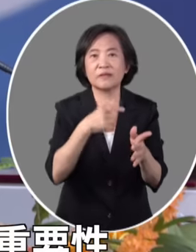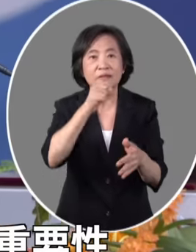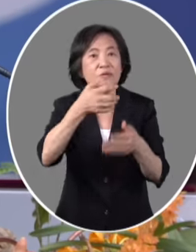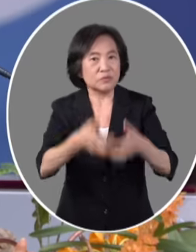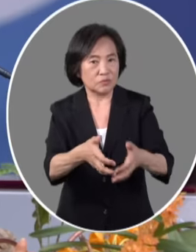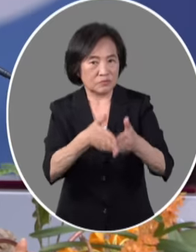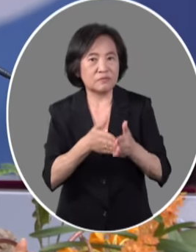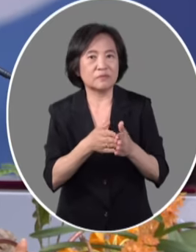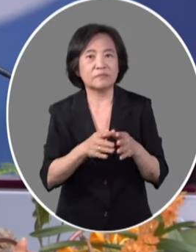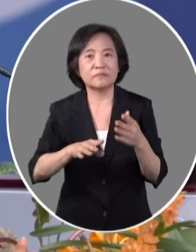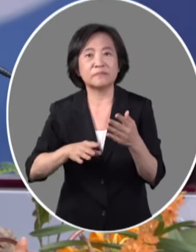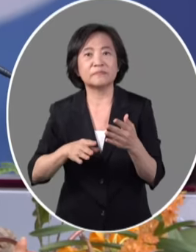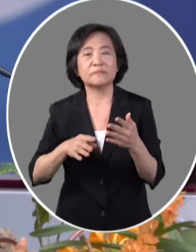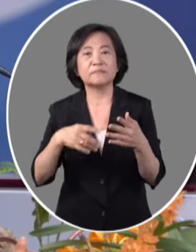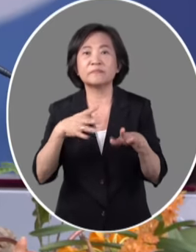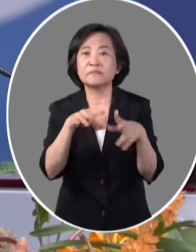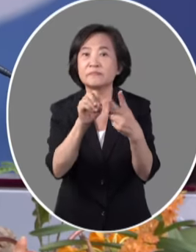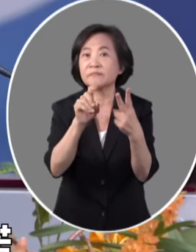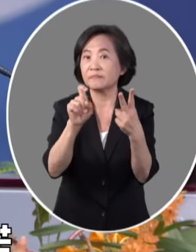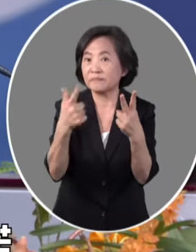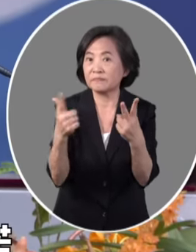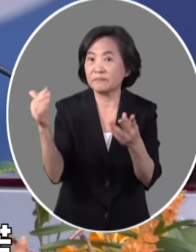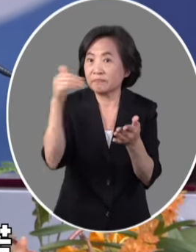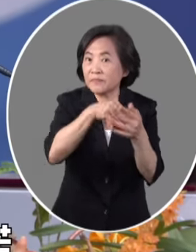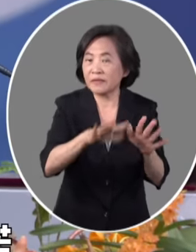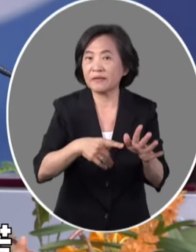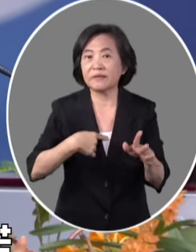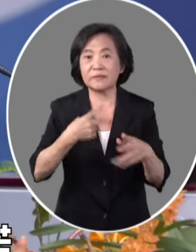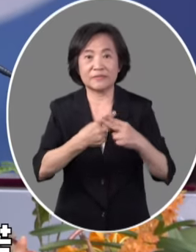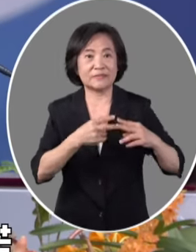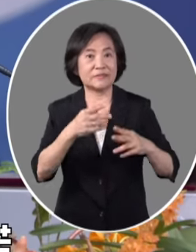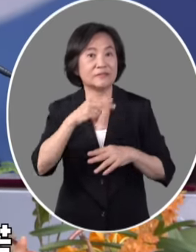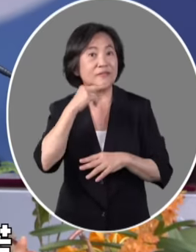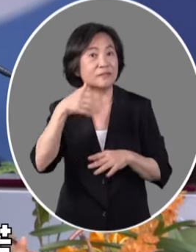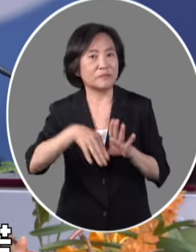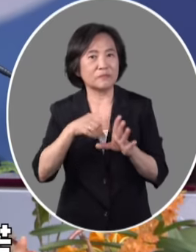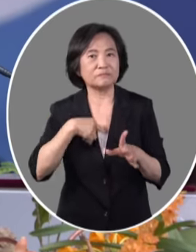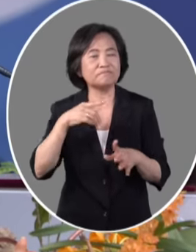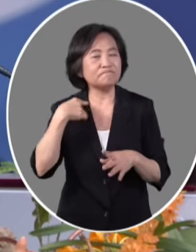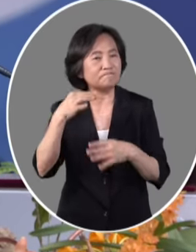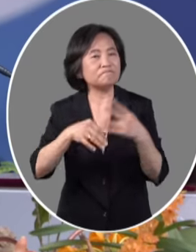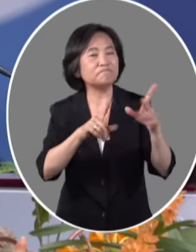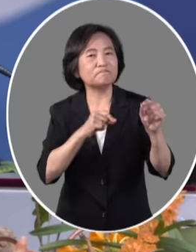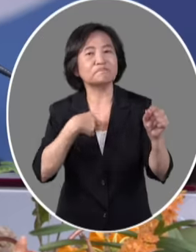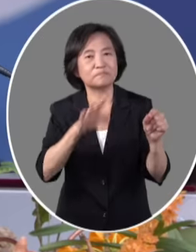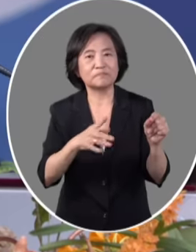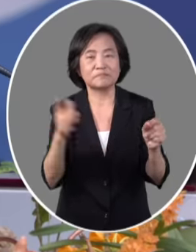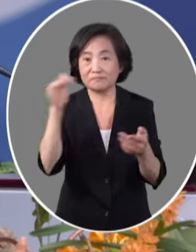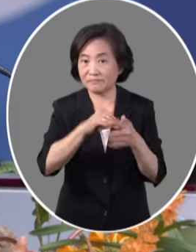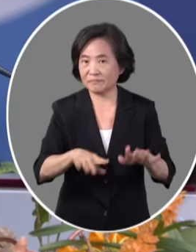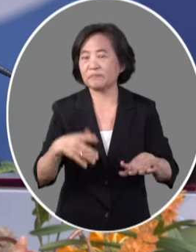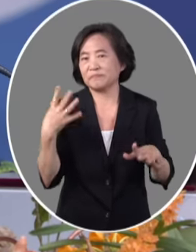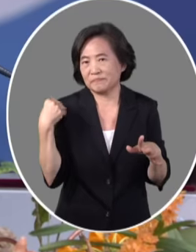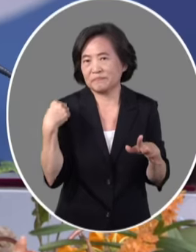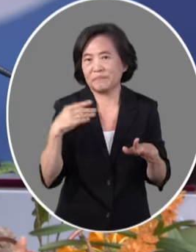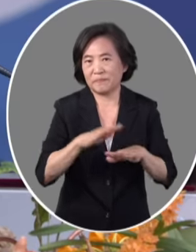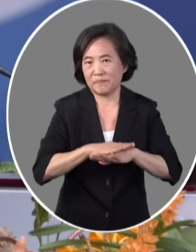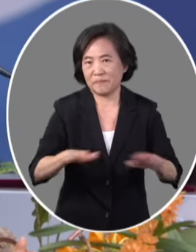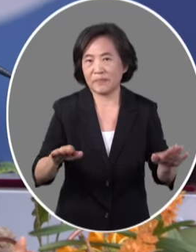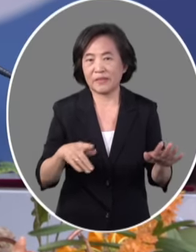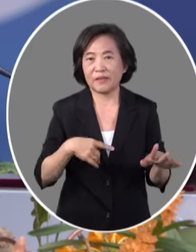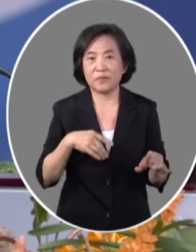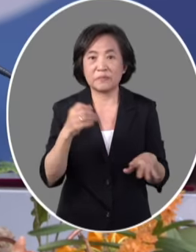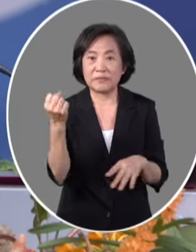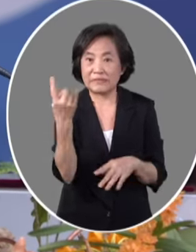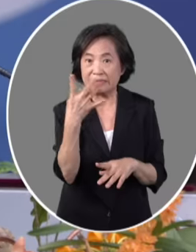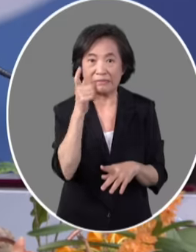而从2016年以来，蔡英文政府始终信守承诺， 维持现状。我们坚守四个